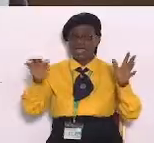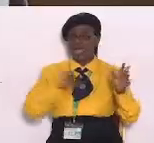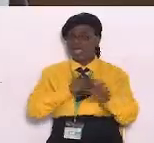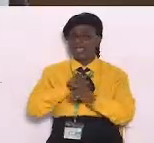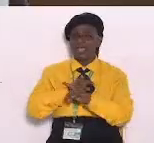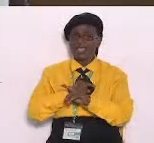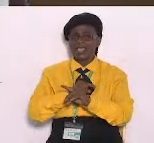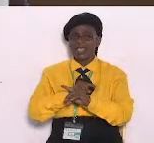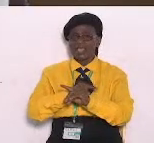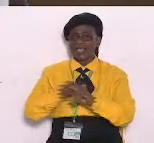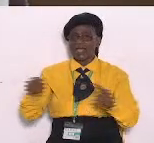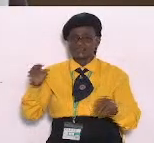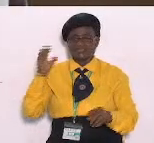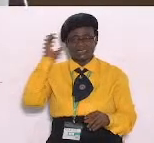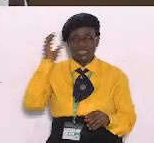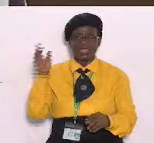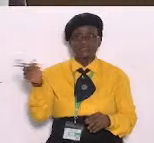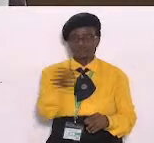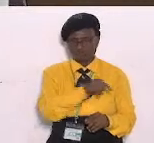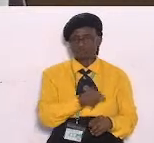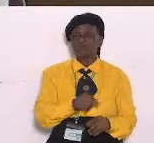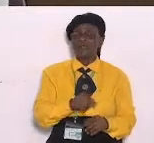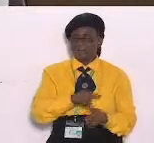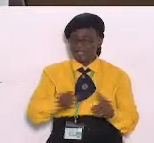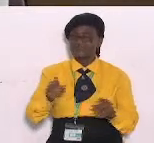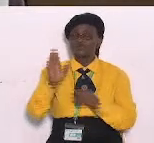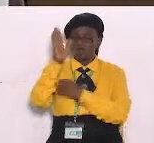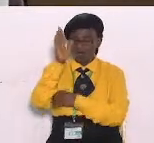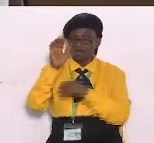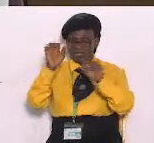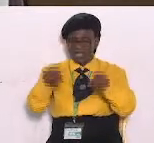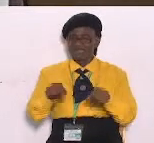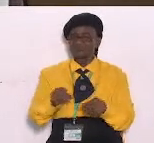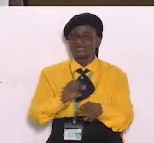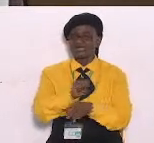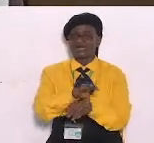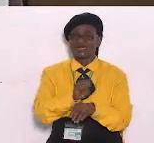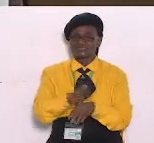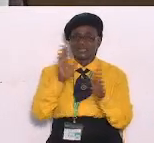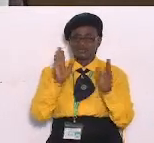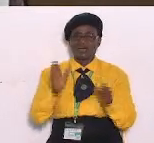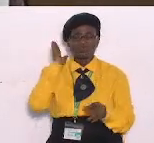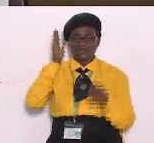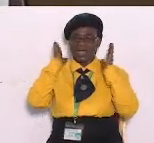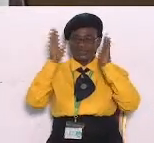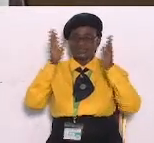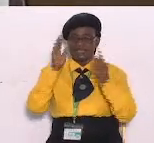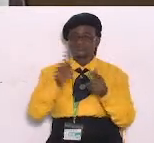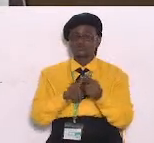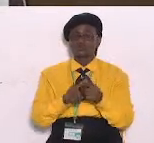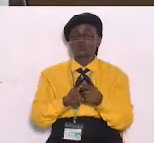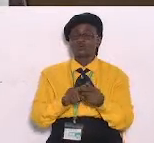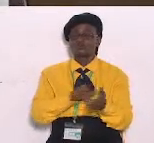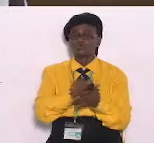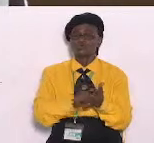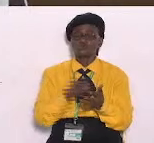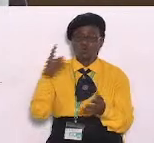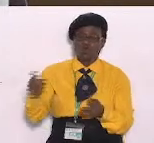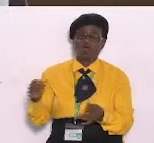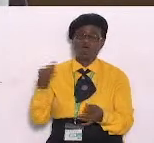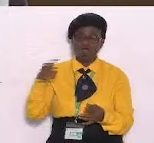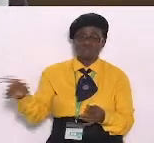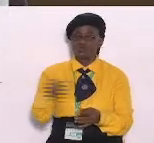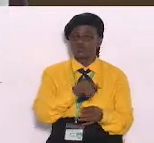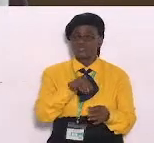alléluia si je ne peux pas t'écouter au moins Dieu peut t'écouter ceux qui sont dans